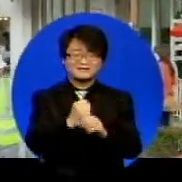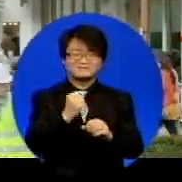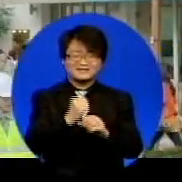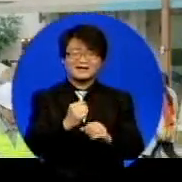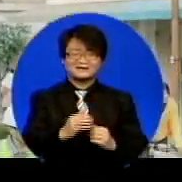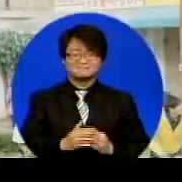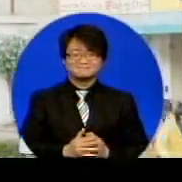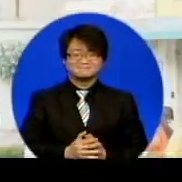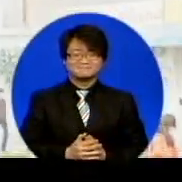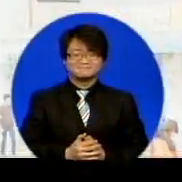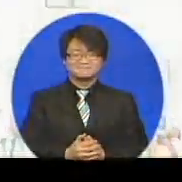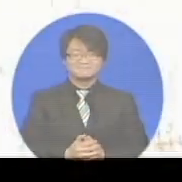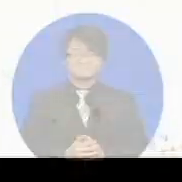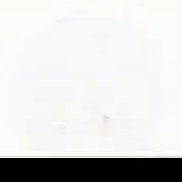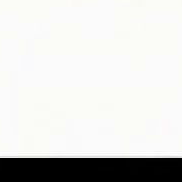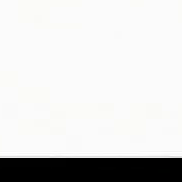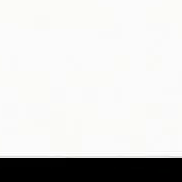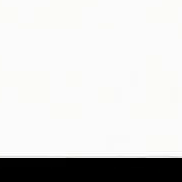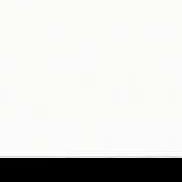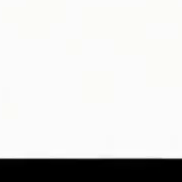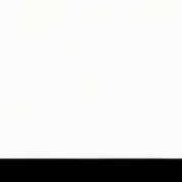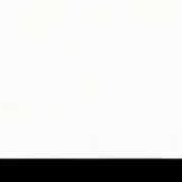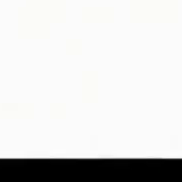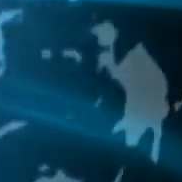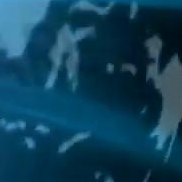만들어갑니다. 공익광고협의회.